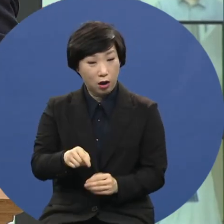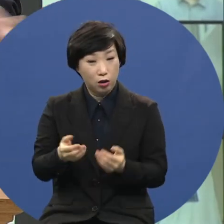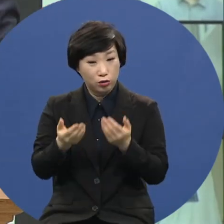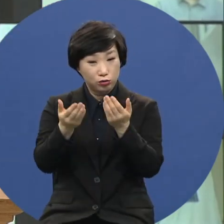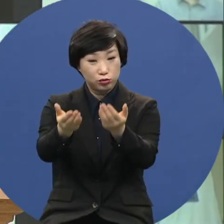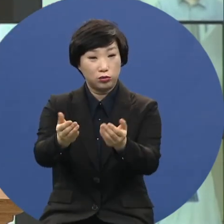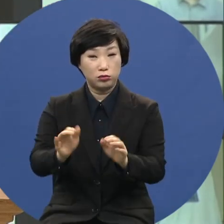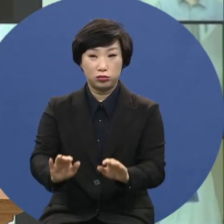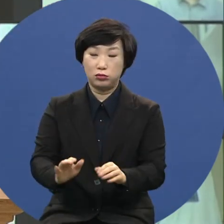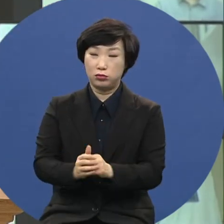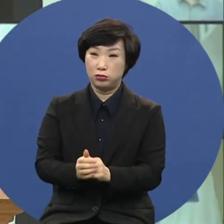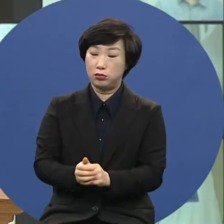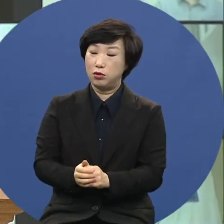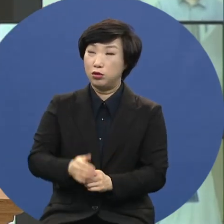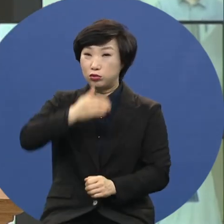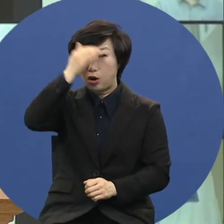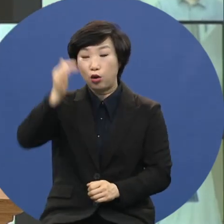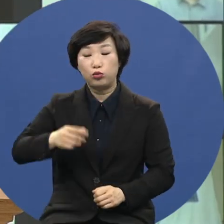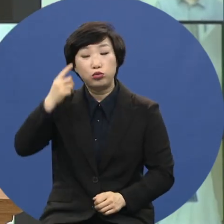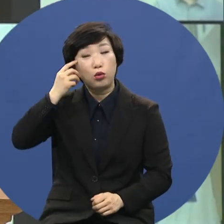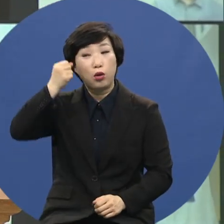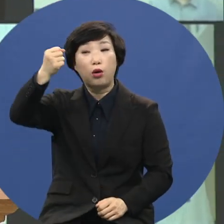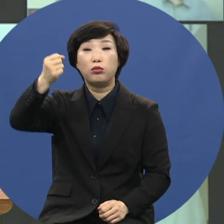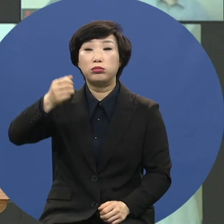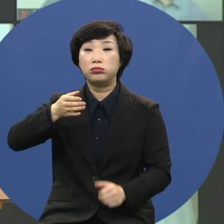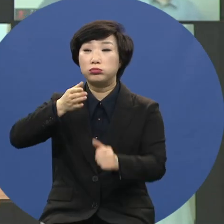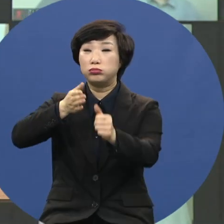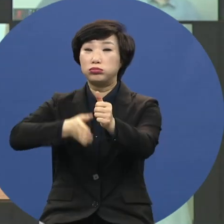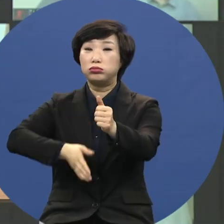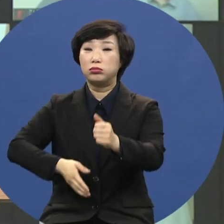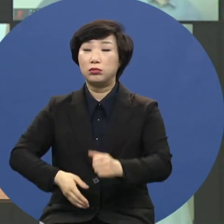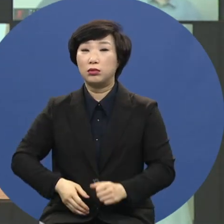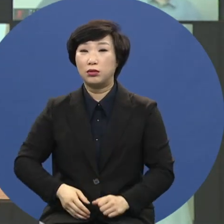것만 해도 다행인 줄 알아라.